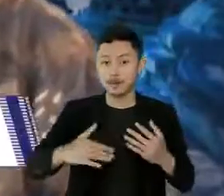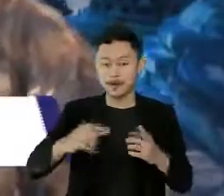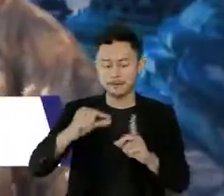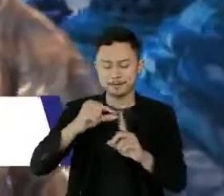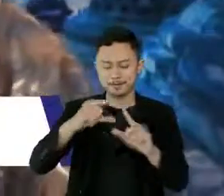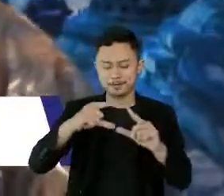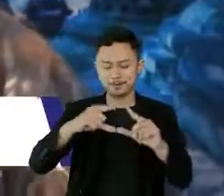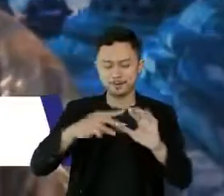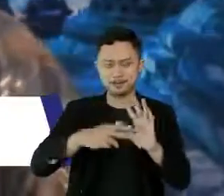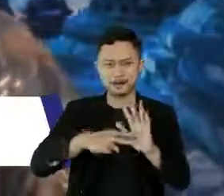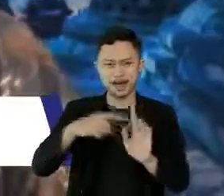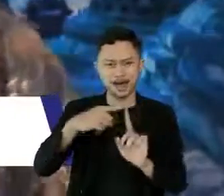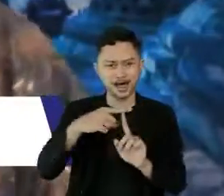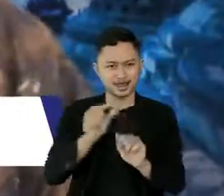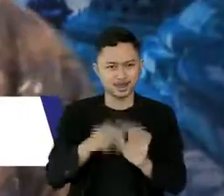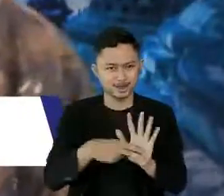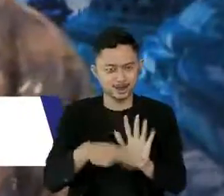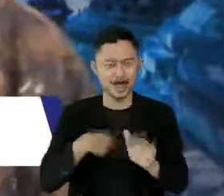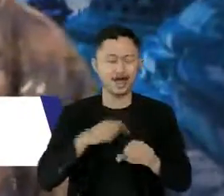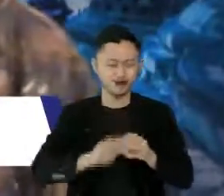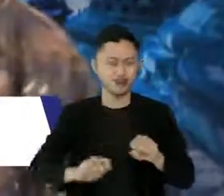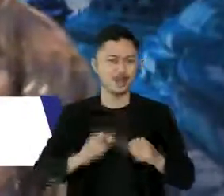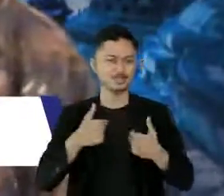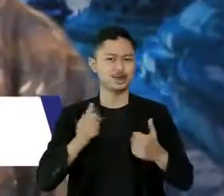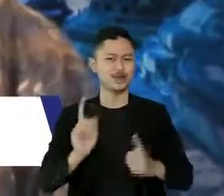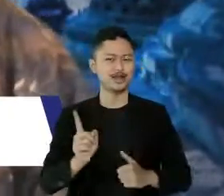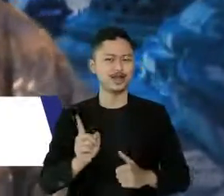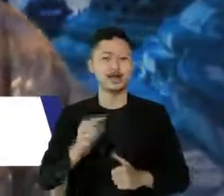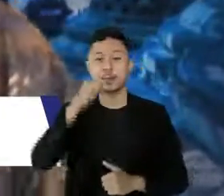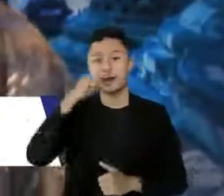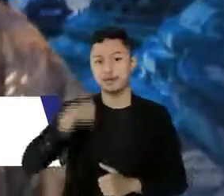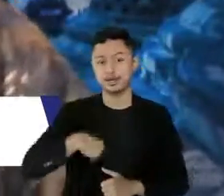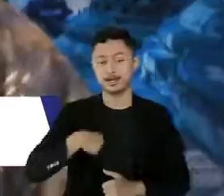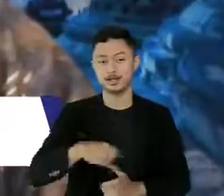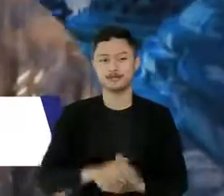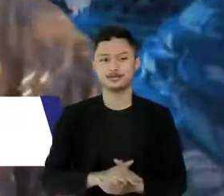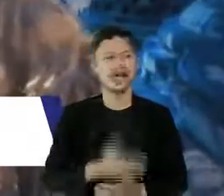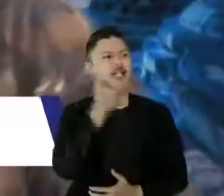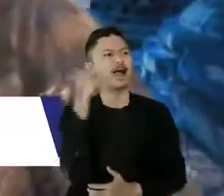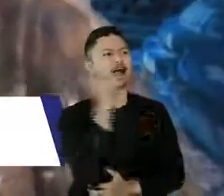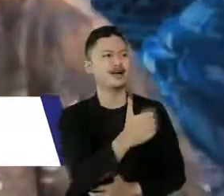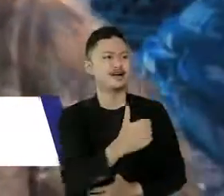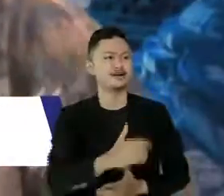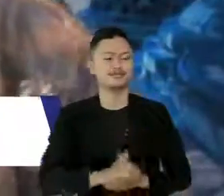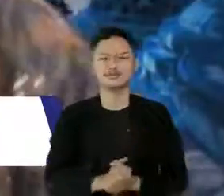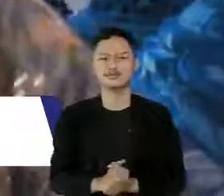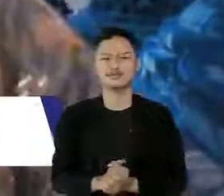saya juga harus menyiapkan pantun. Ini pantunnya nih untuk Mas Menteri nih. Cakep.